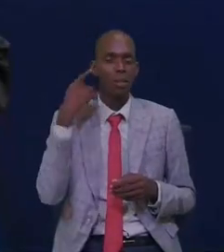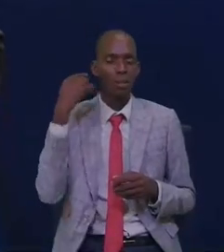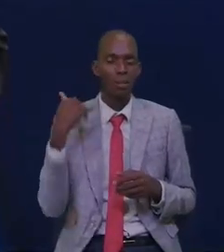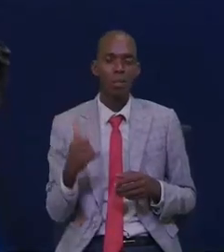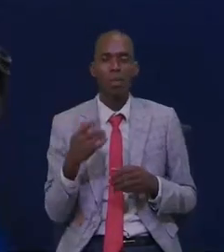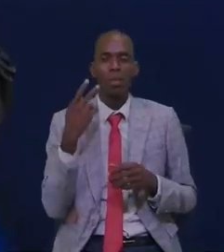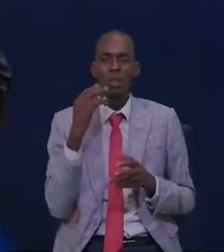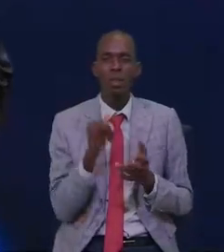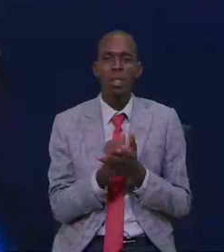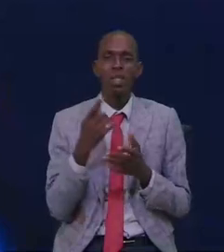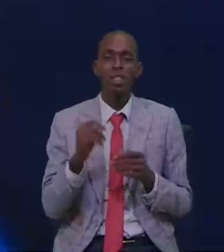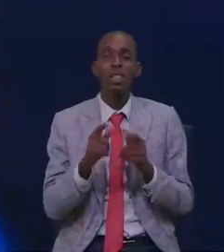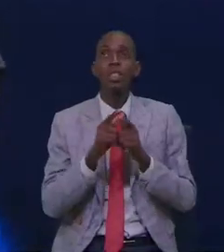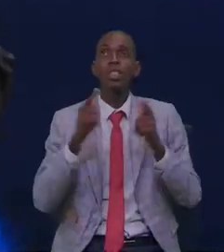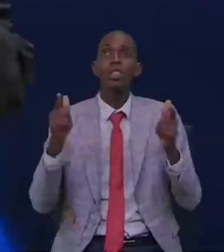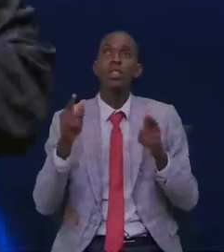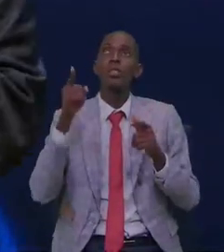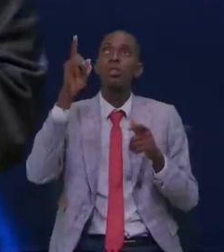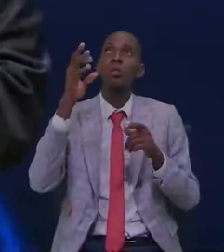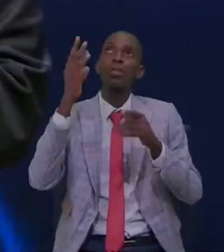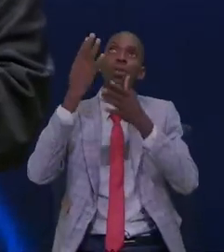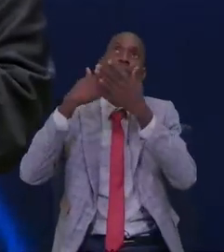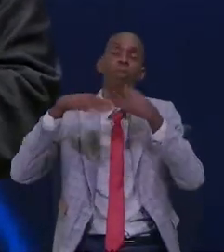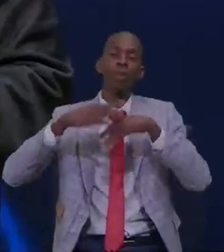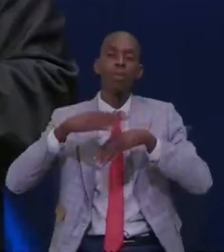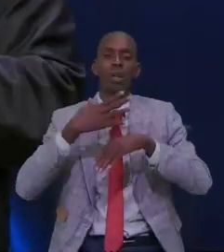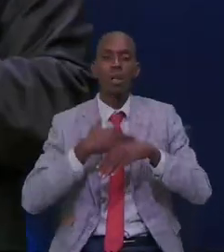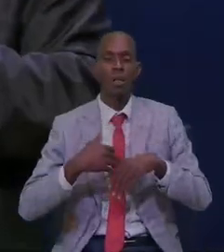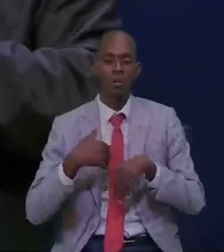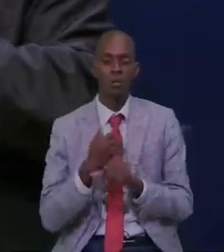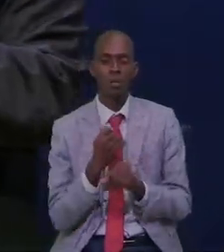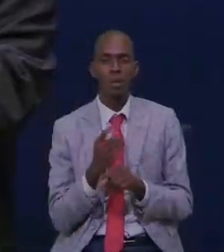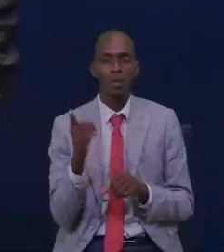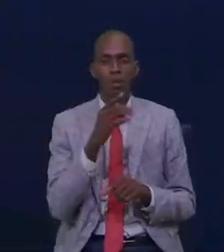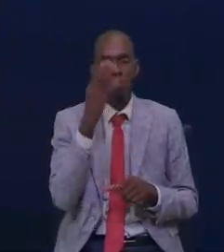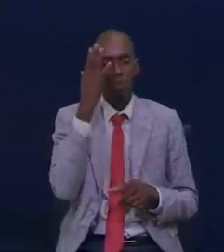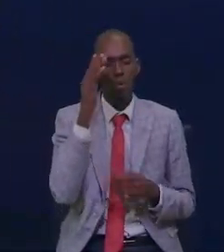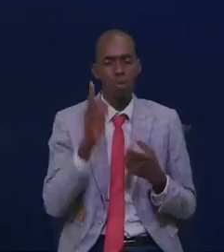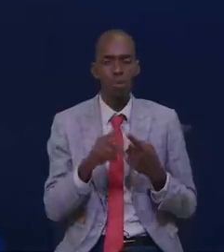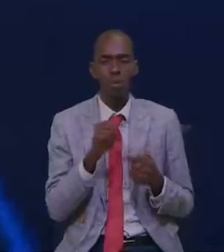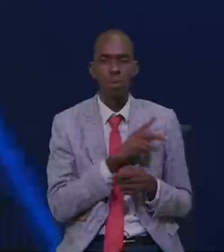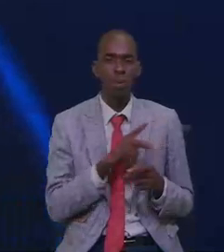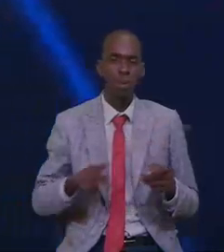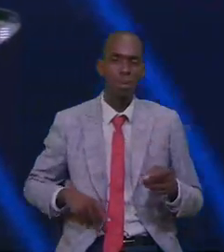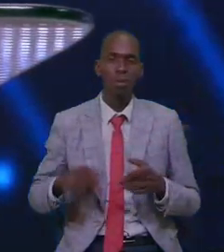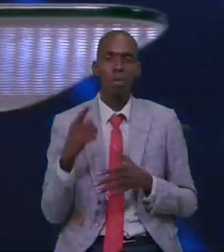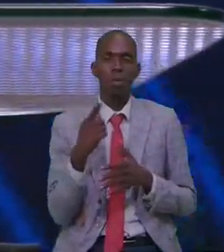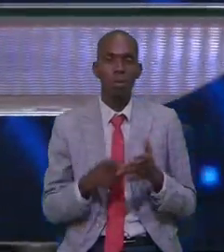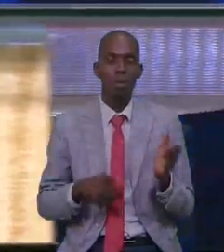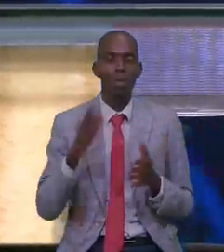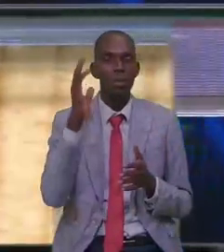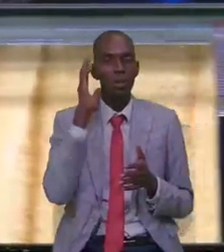Le grand Dieu a fait connaître au roi ce qui doit arriver après cela.